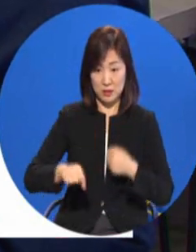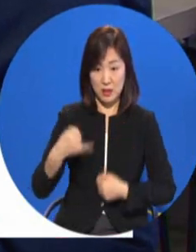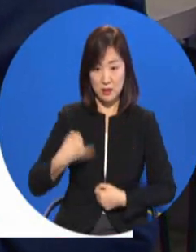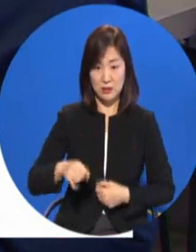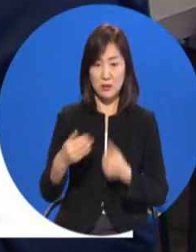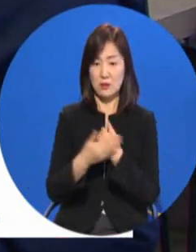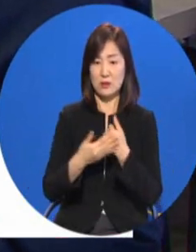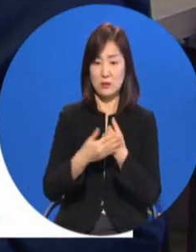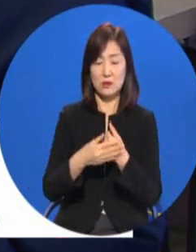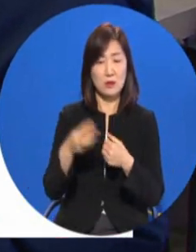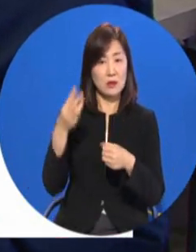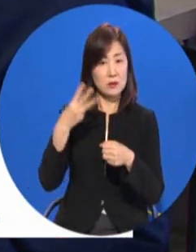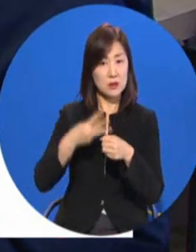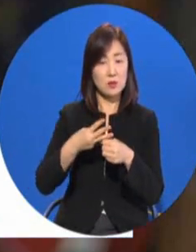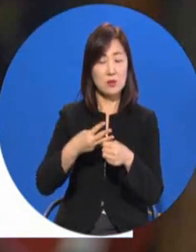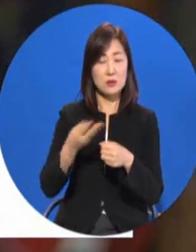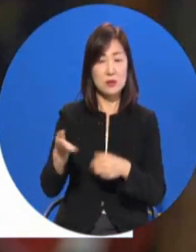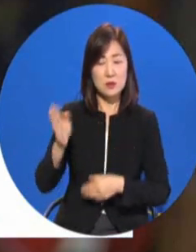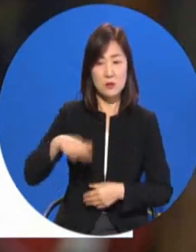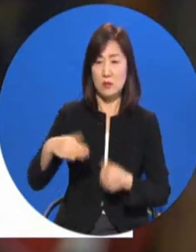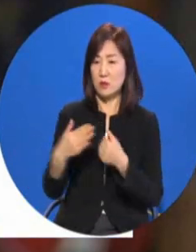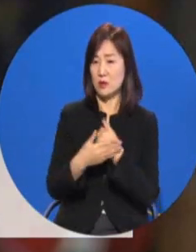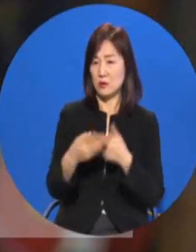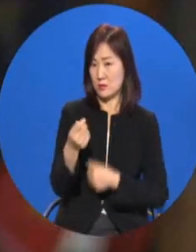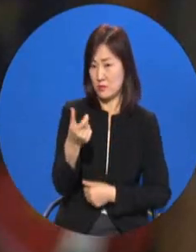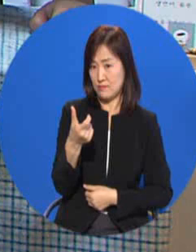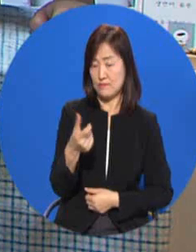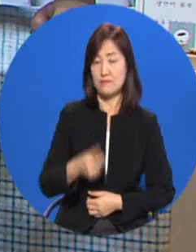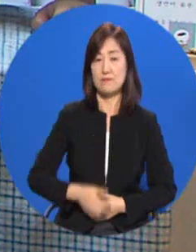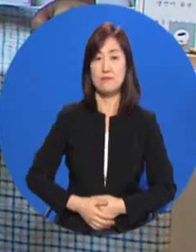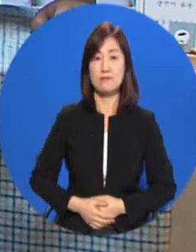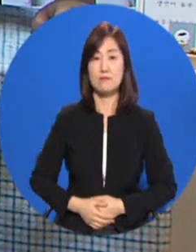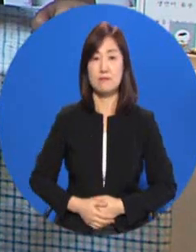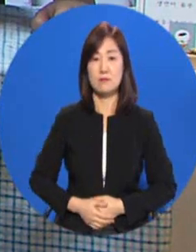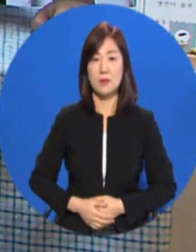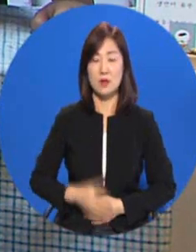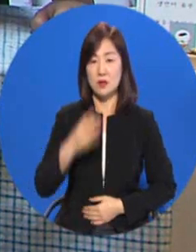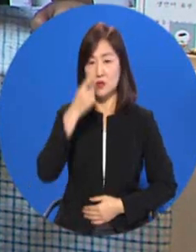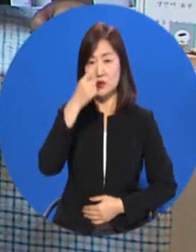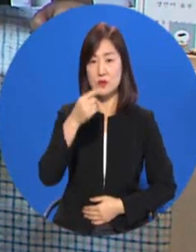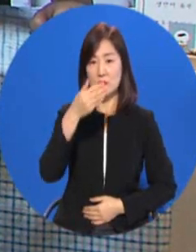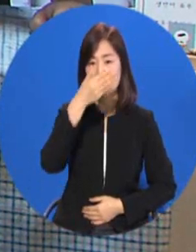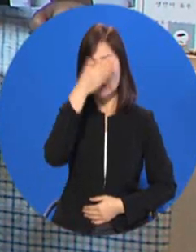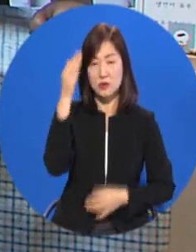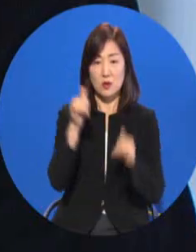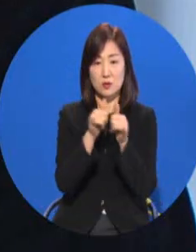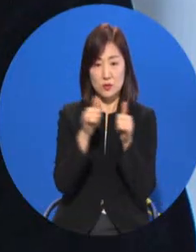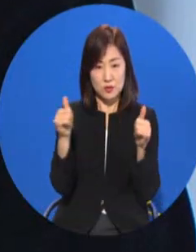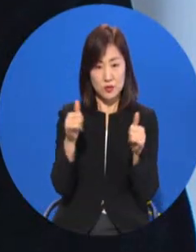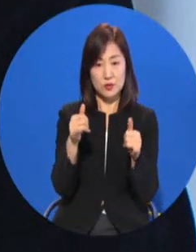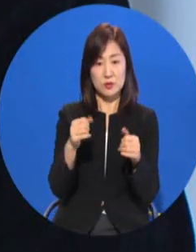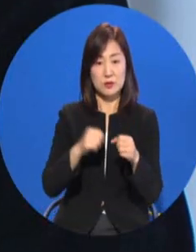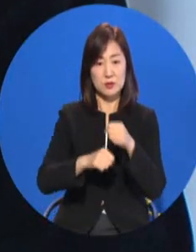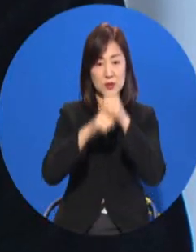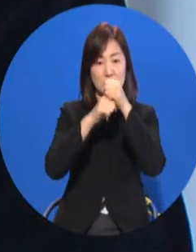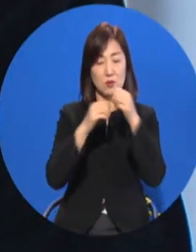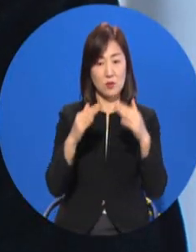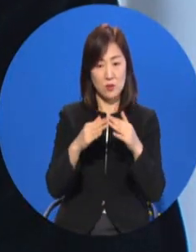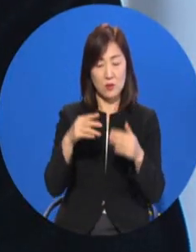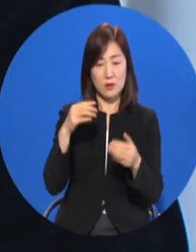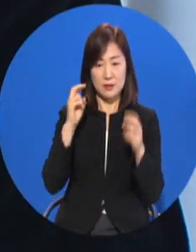세 명이라고 해도 거의 혜택이 없는 것 같아요 수전 청춘 창고의 젊은 사장들은 뜻밖에도